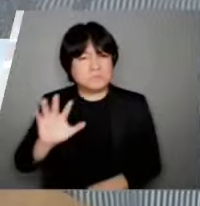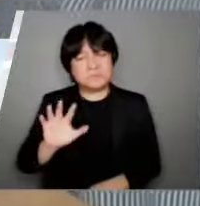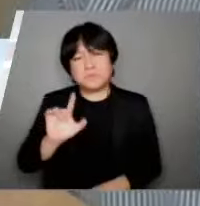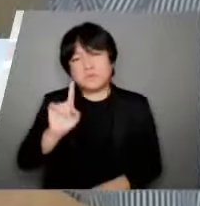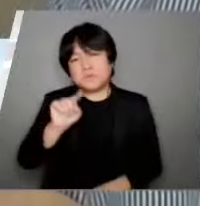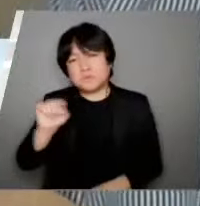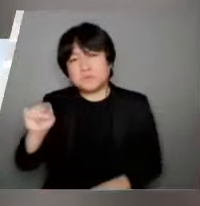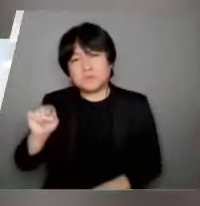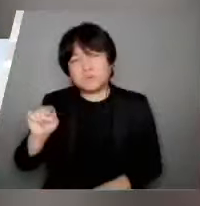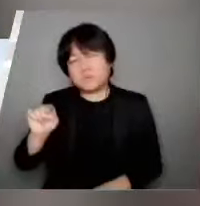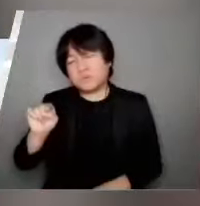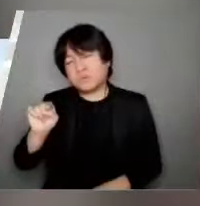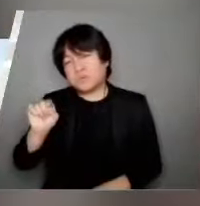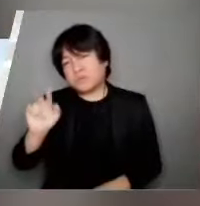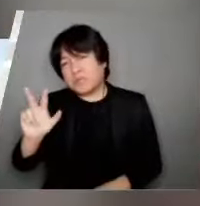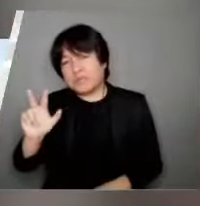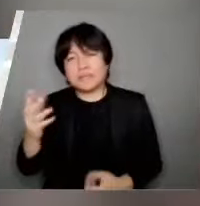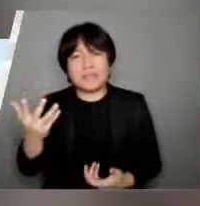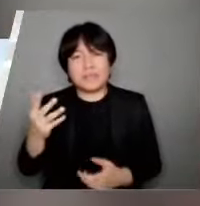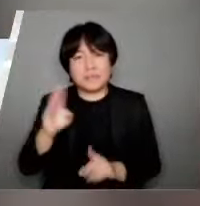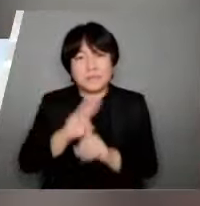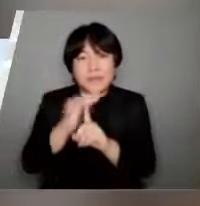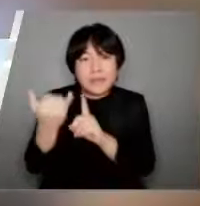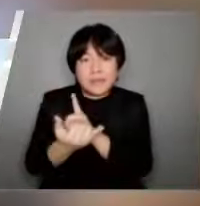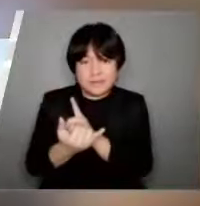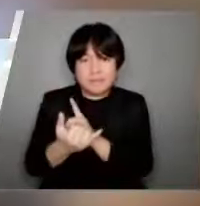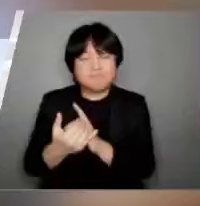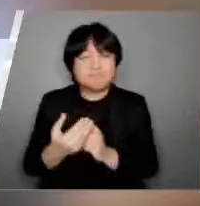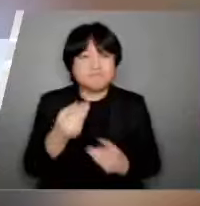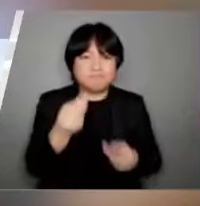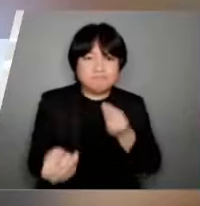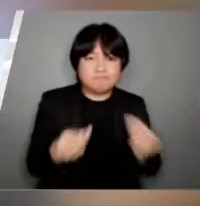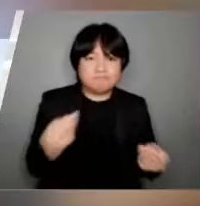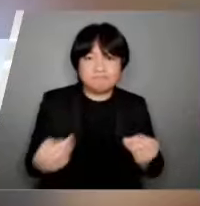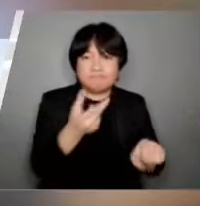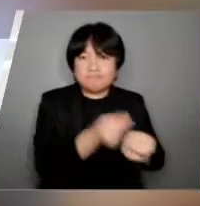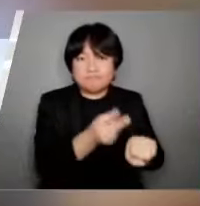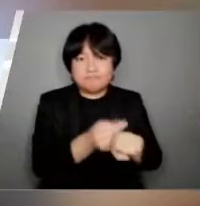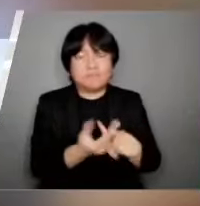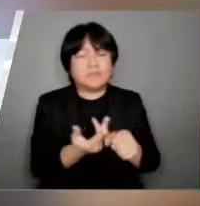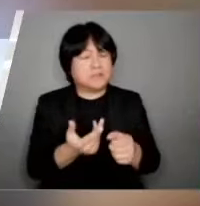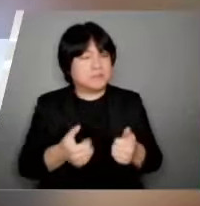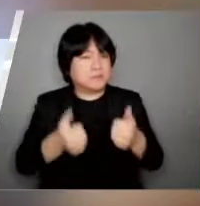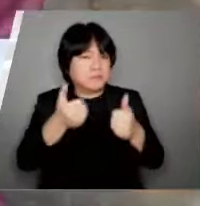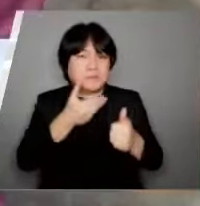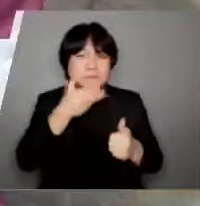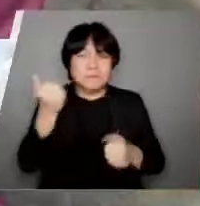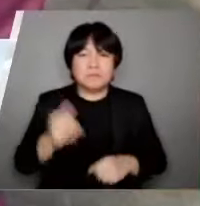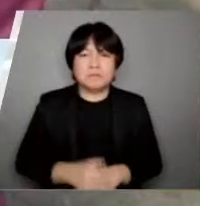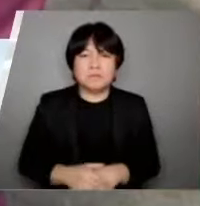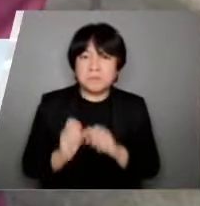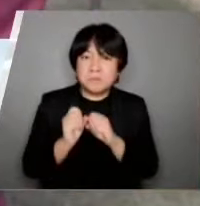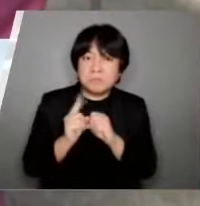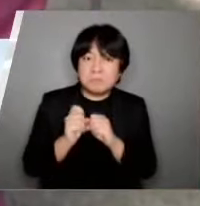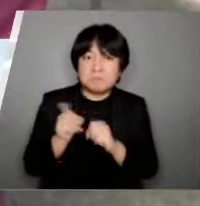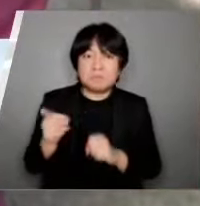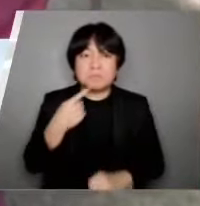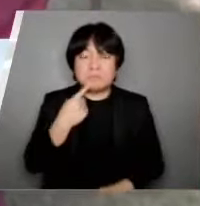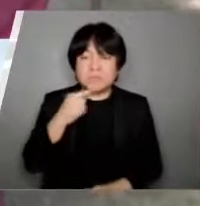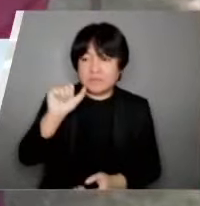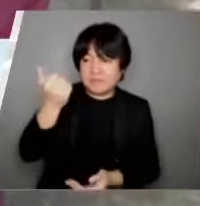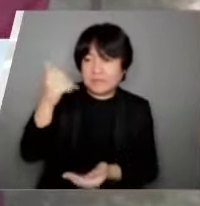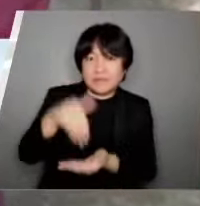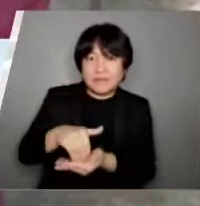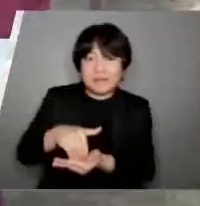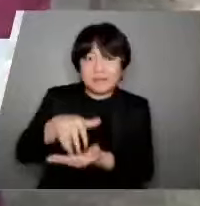that's helpful already. Pero para sa grupong Pork Producers Federation of the Philippines, kulang ang initial na 10,000 doses sa lawak